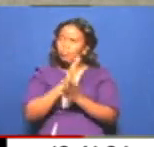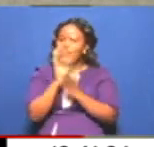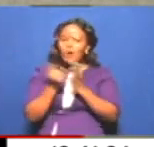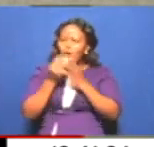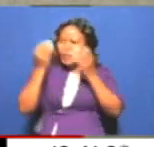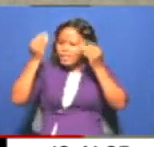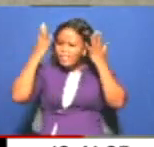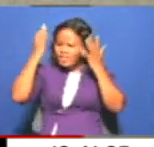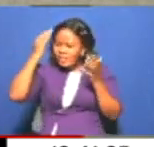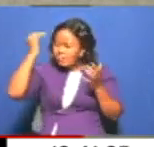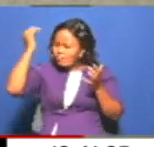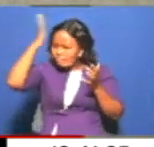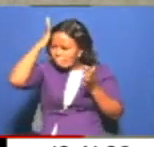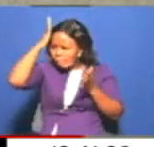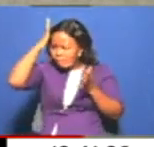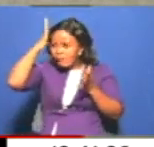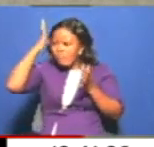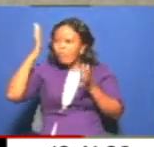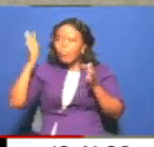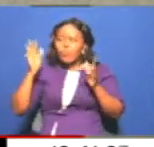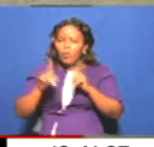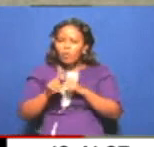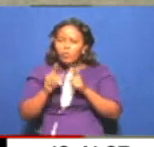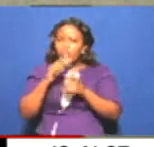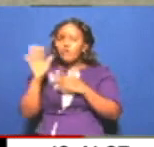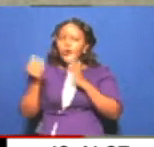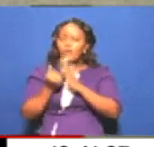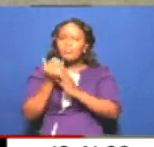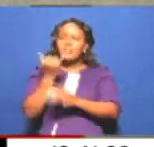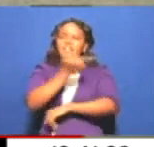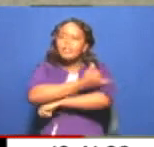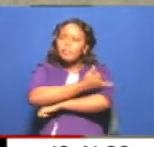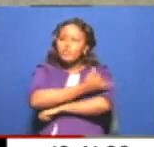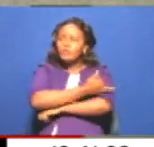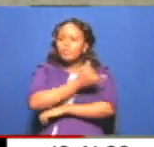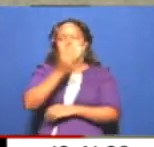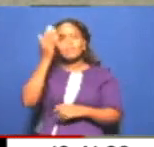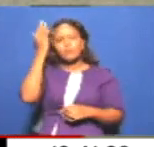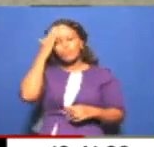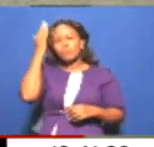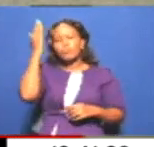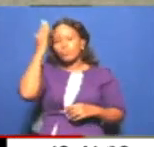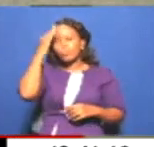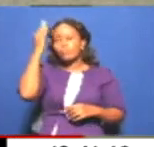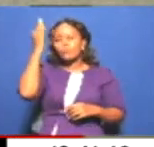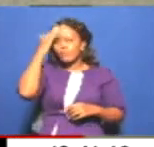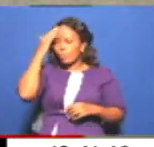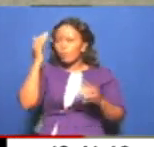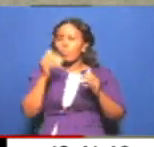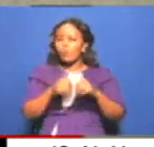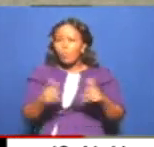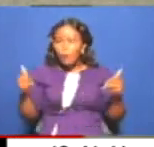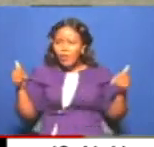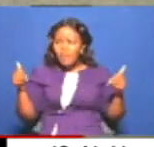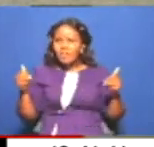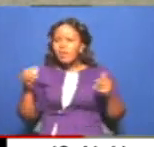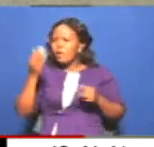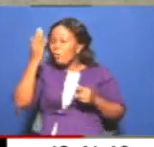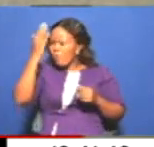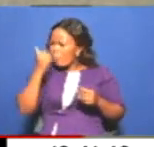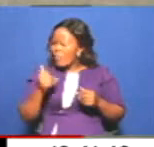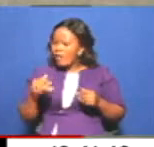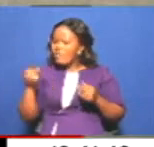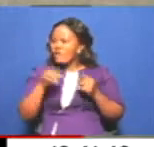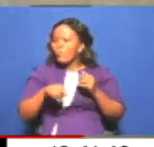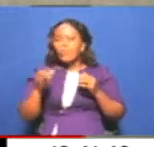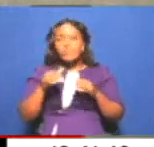na magistrates wote wanazijua, institutions zote hizo, nyadhifa zote za government zinajua. Ni kwa nini hatutekelezi